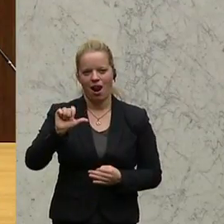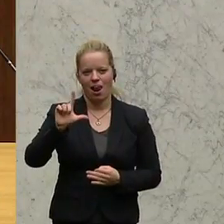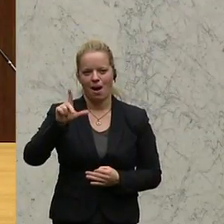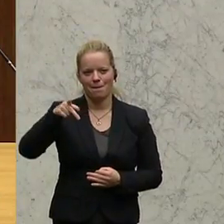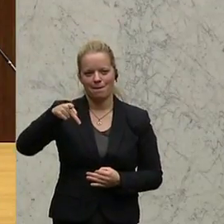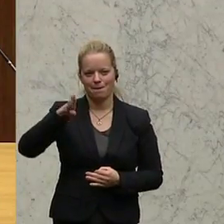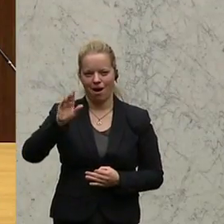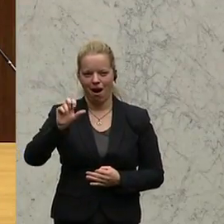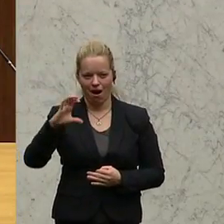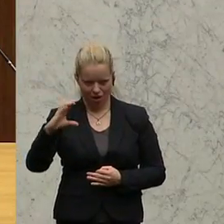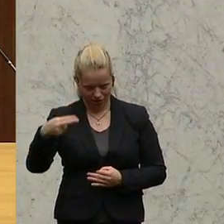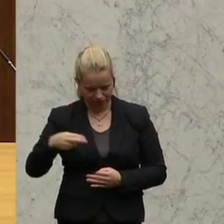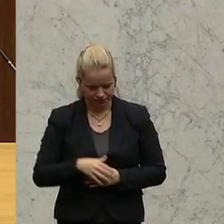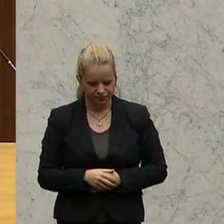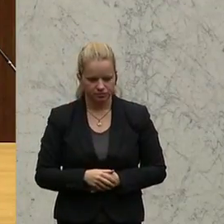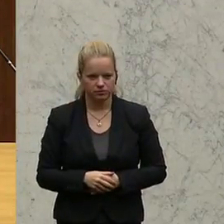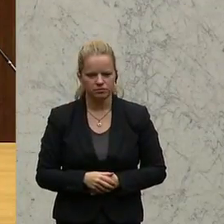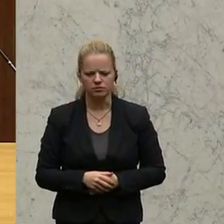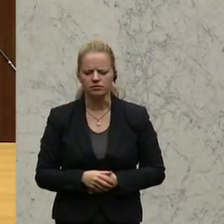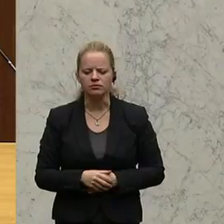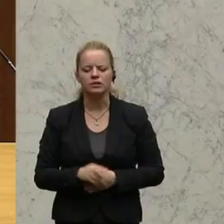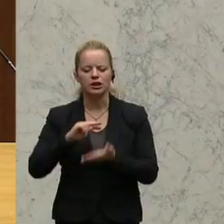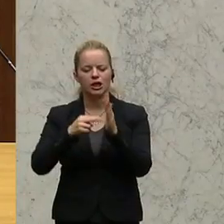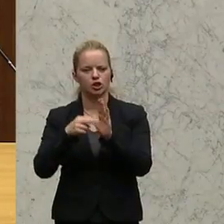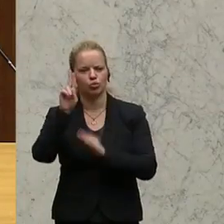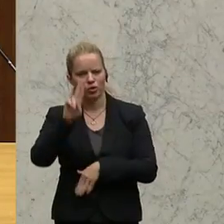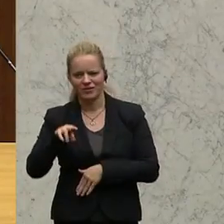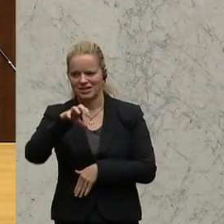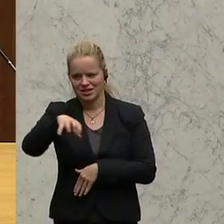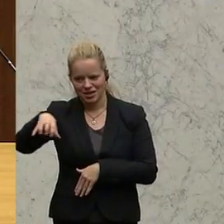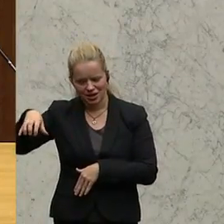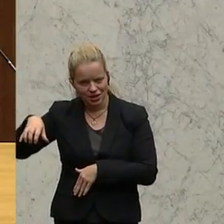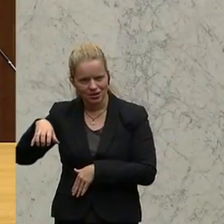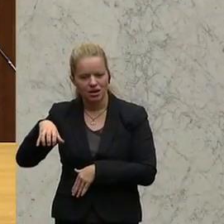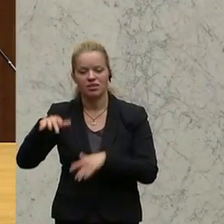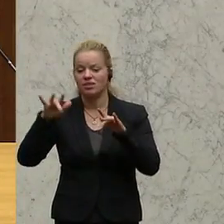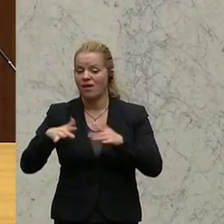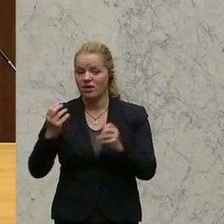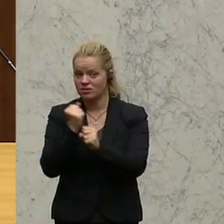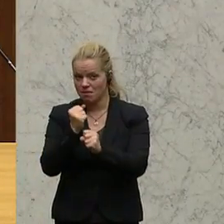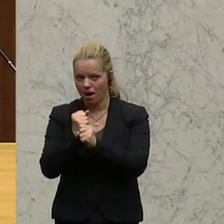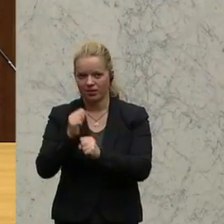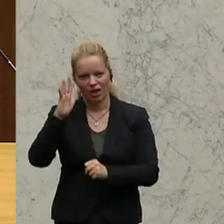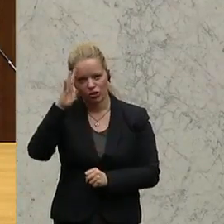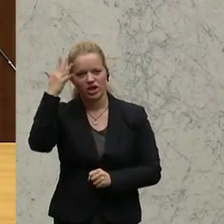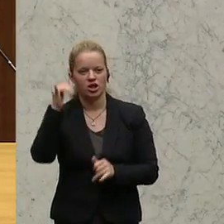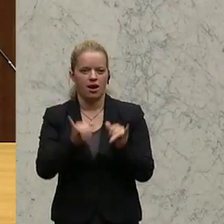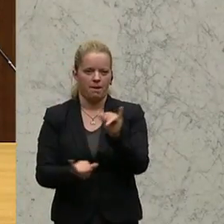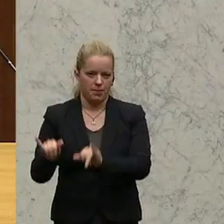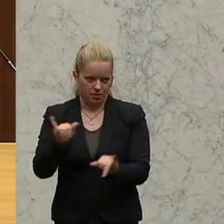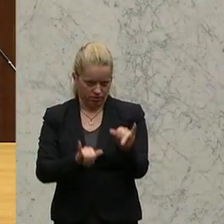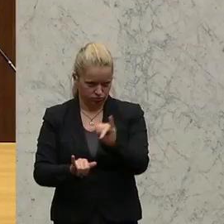wo seitens der technischen Universitäten die Innovation Labs geführt wurden,